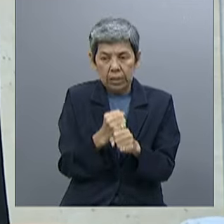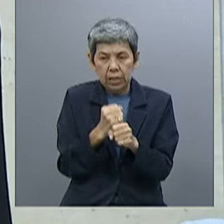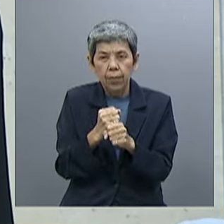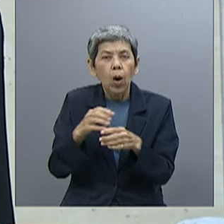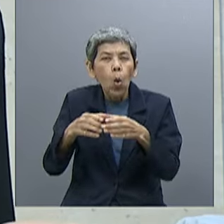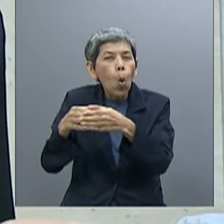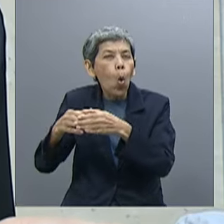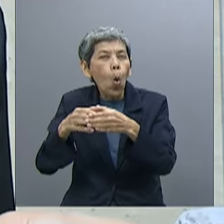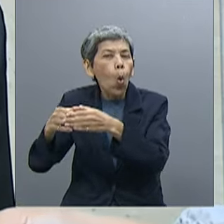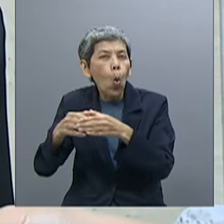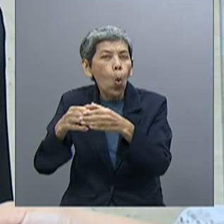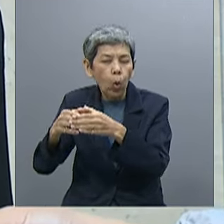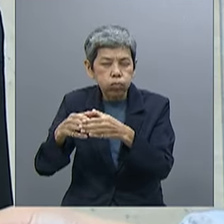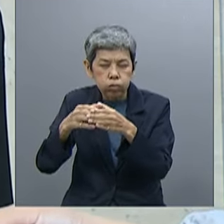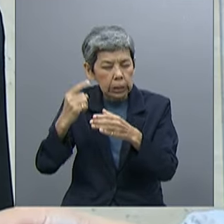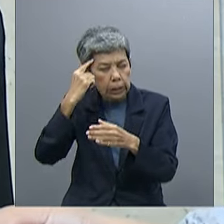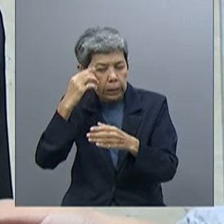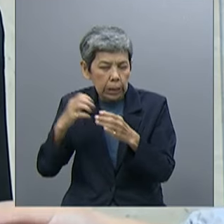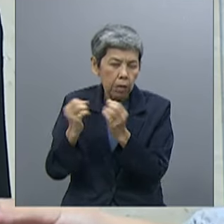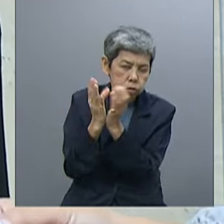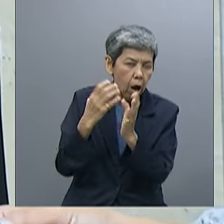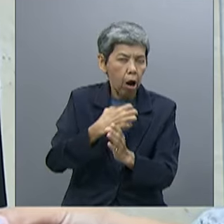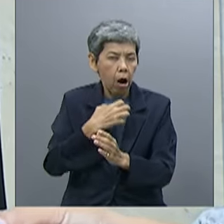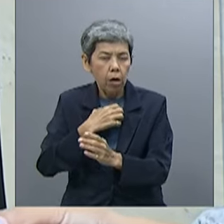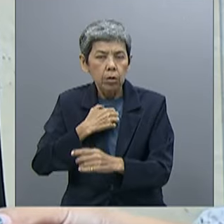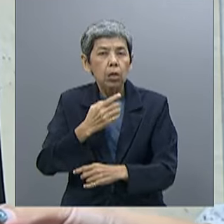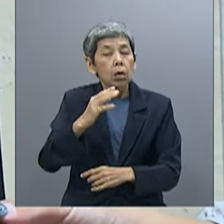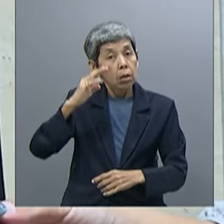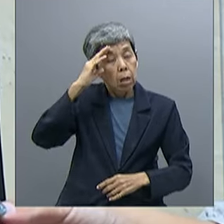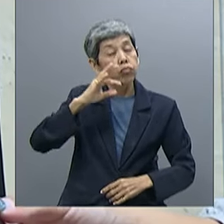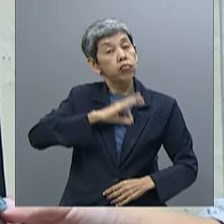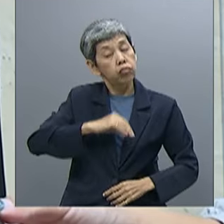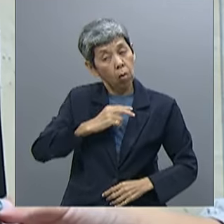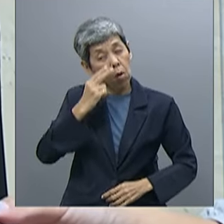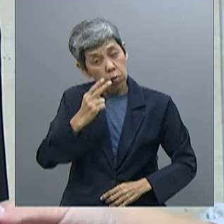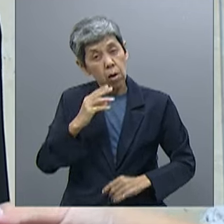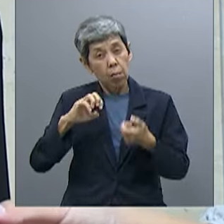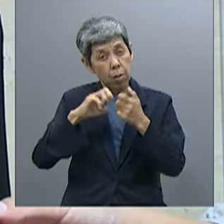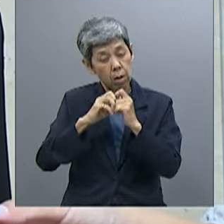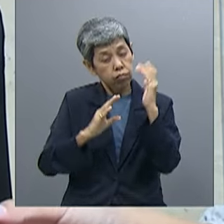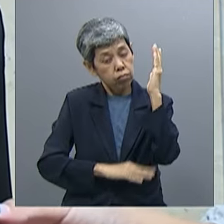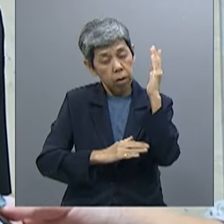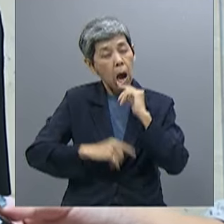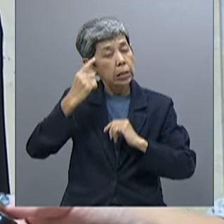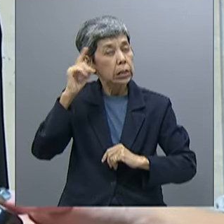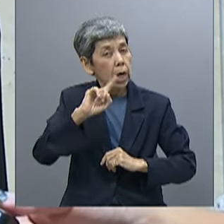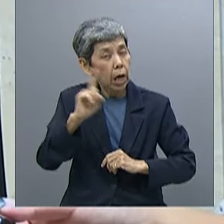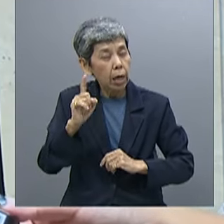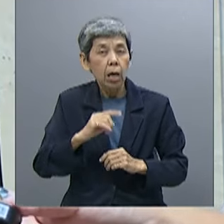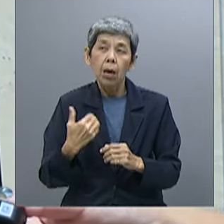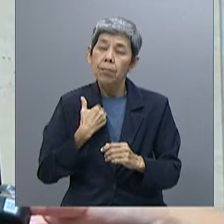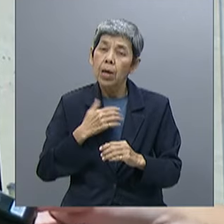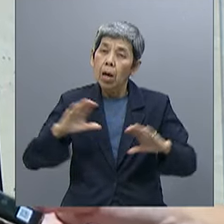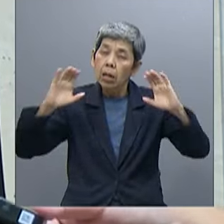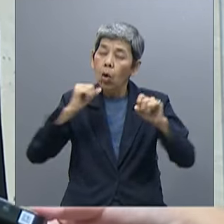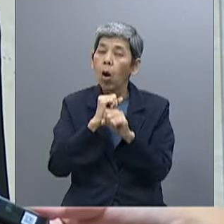งของฝ่ายกระบวนการนะคะหมายถึงแล้วท่านแม่ทัพโดยส่วนตัวประเมินว่าสถานการณ์มันจะเป็นยังไงหมายถึงว่าฝ่าย BRN เขาจะนำ